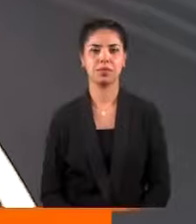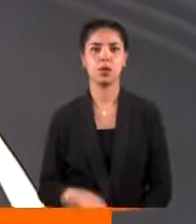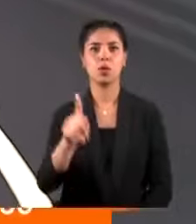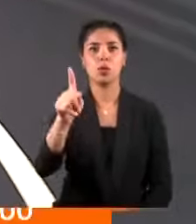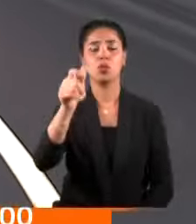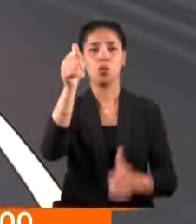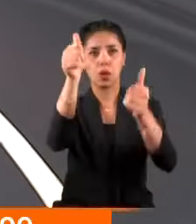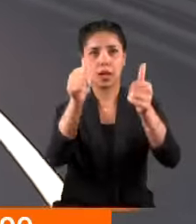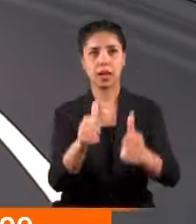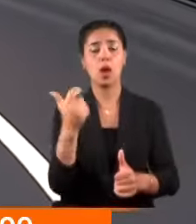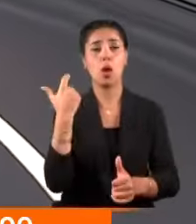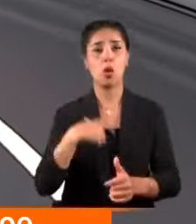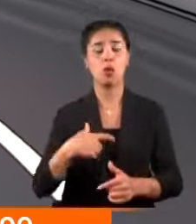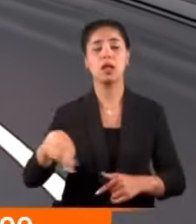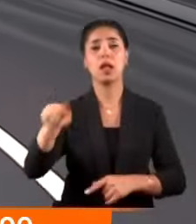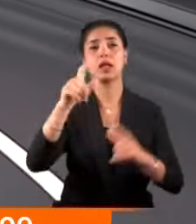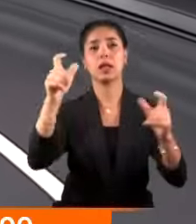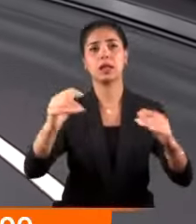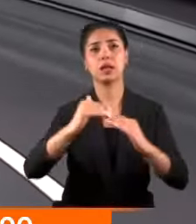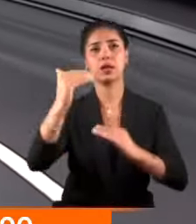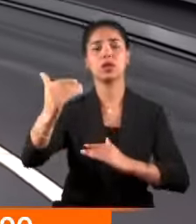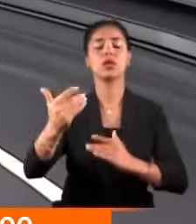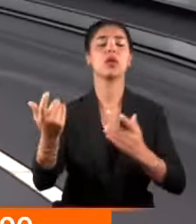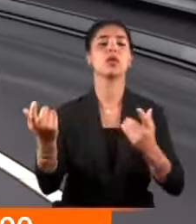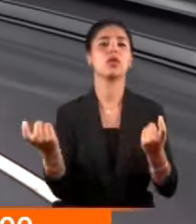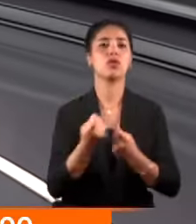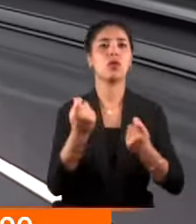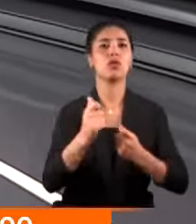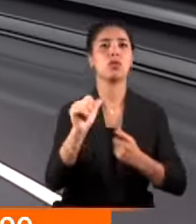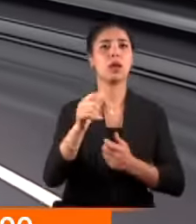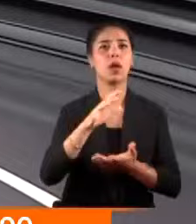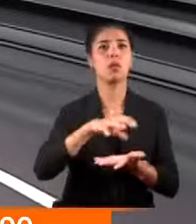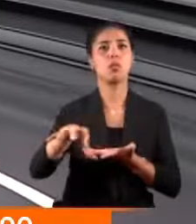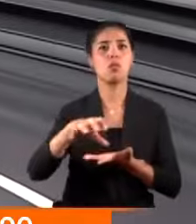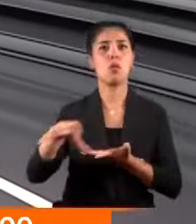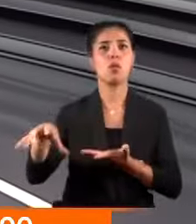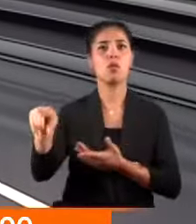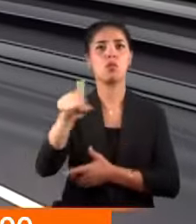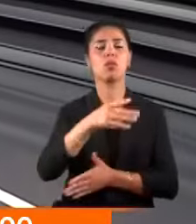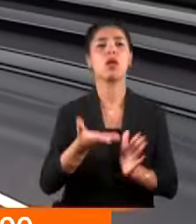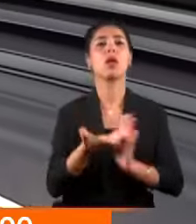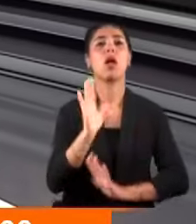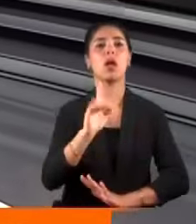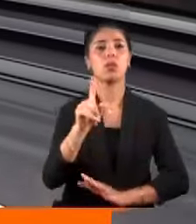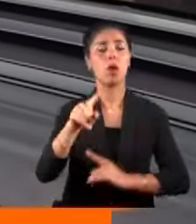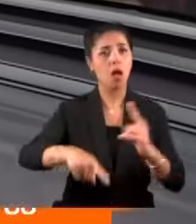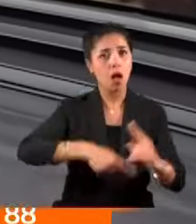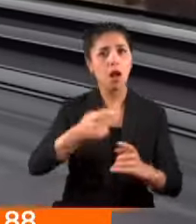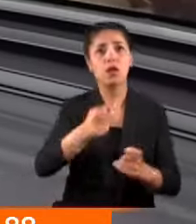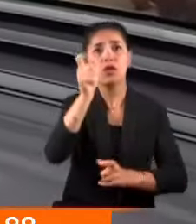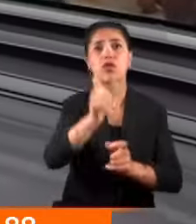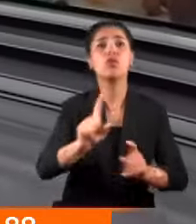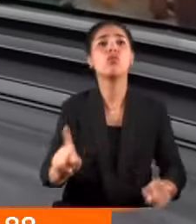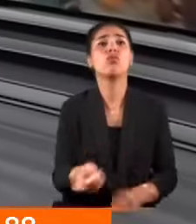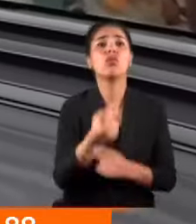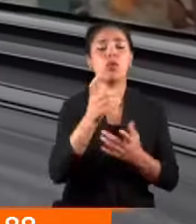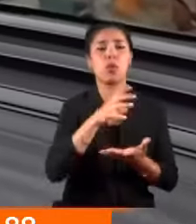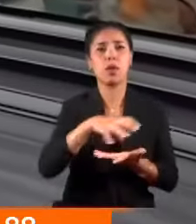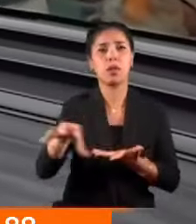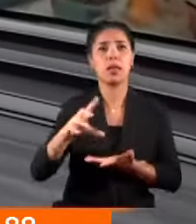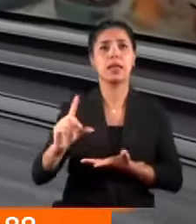Bu ilan özellikle sahada çalışmayı gerektiren sektörlerin hemen hepsinde artık hiç kaldırılmıyor. Çünkü o aranan eleman bulunamıyor.